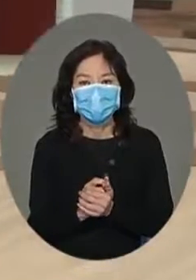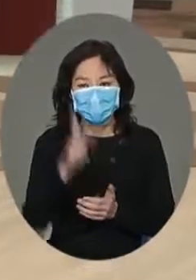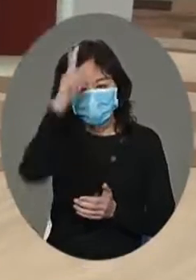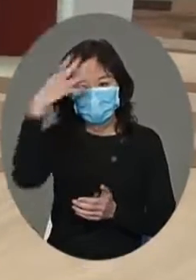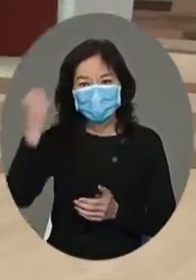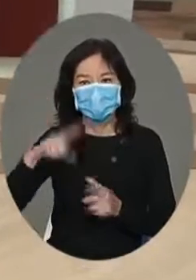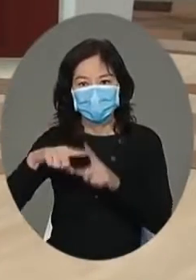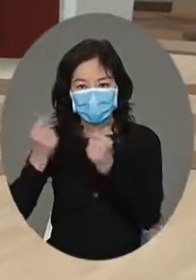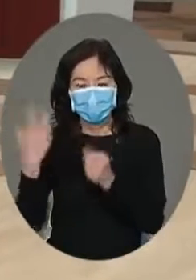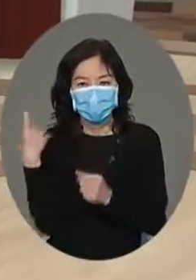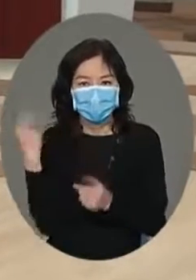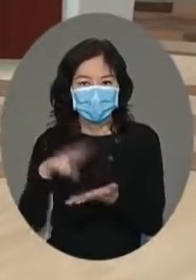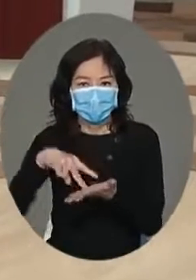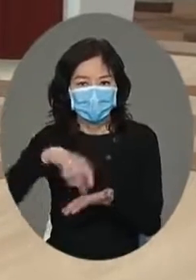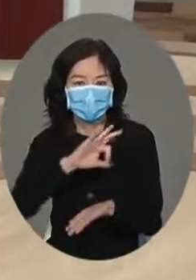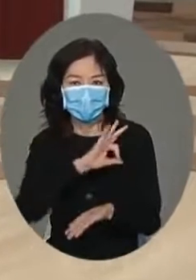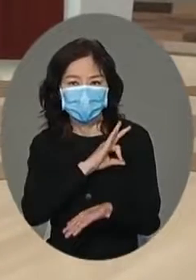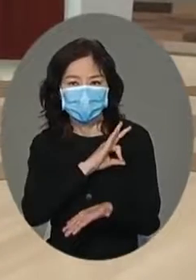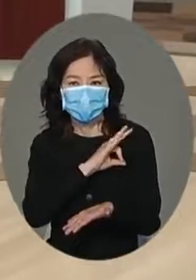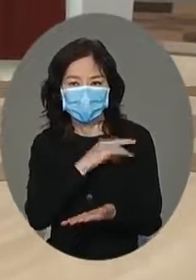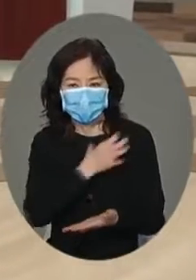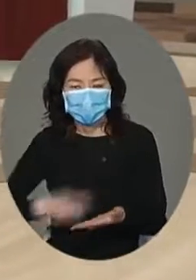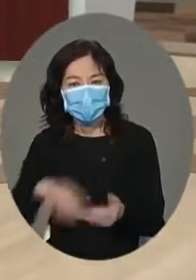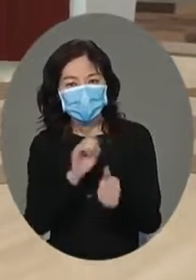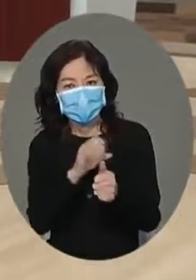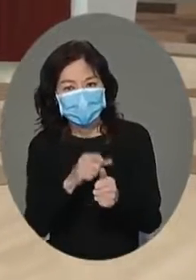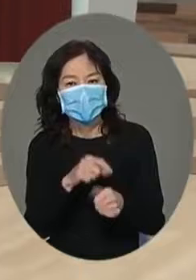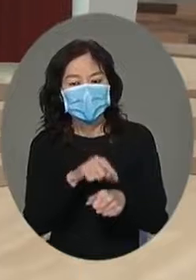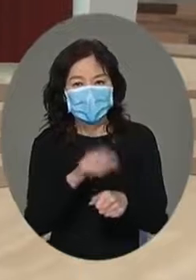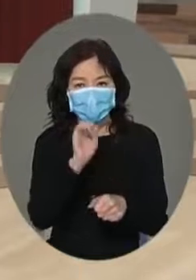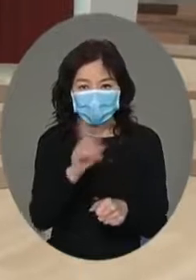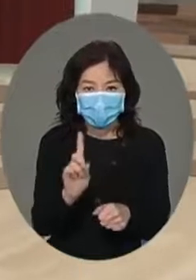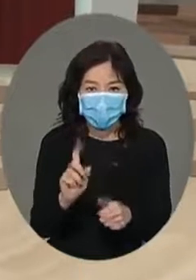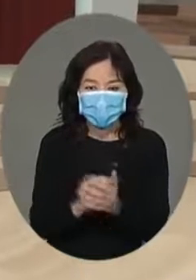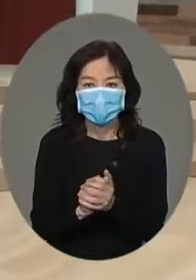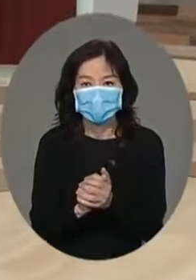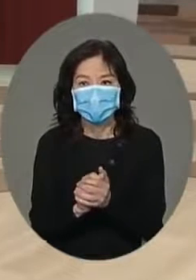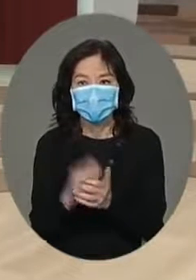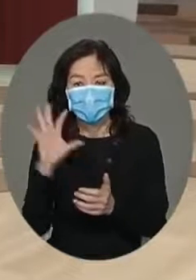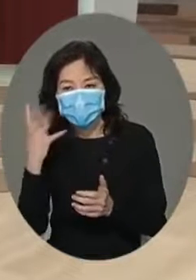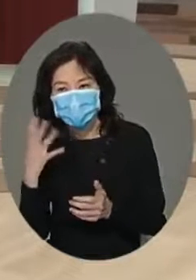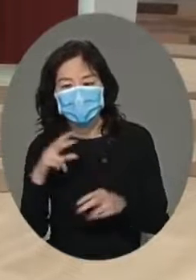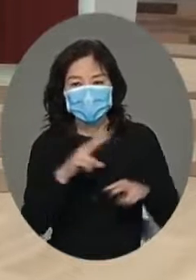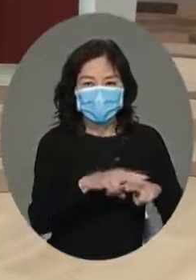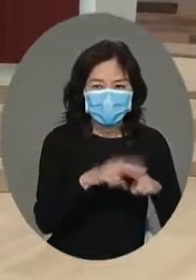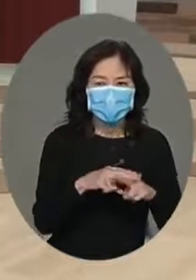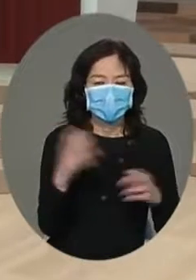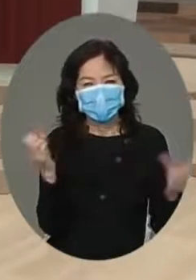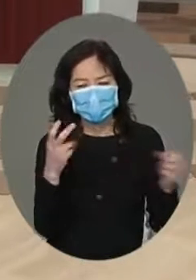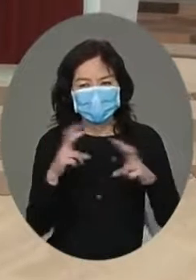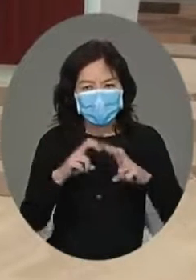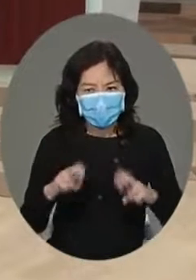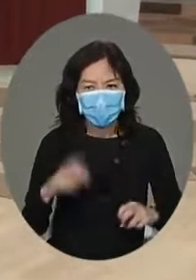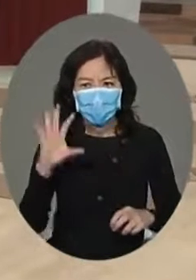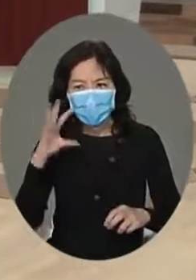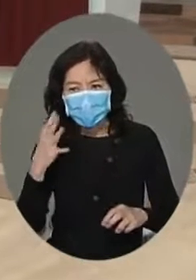行政長官林鄭月娥昨日去到立法會接受議員質詢時間就說，會分別與澳門、內地探討研